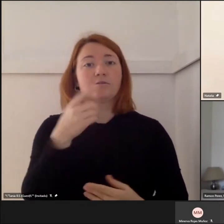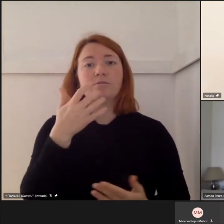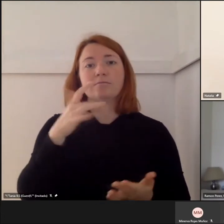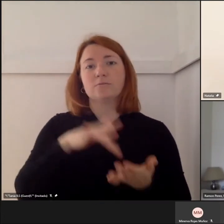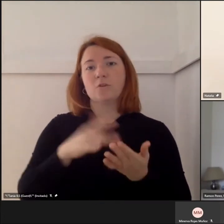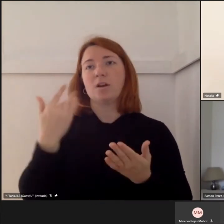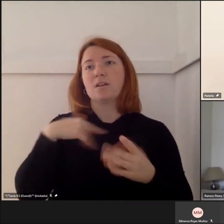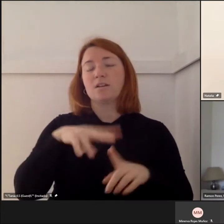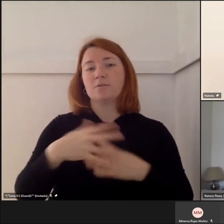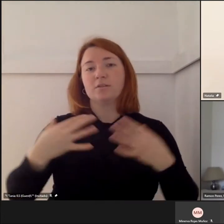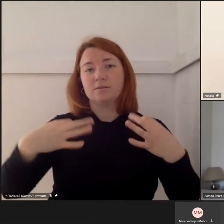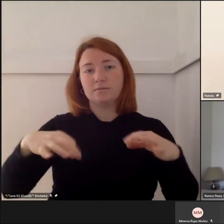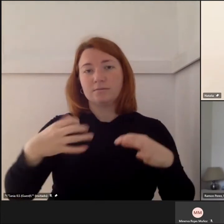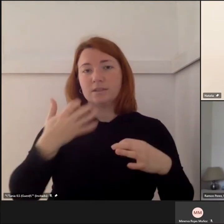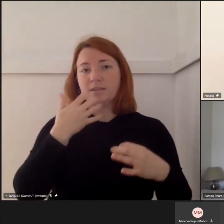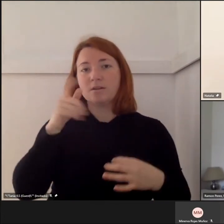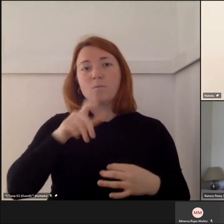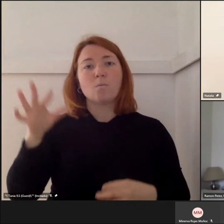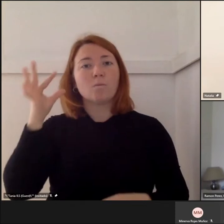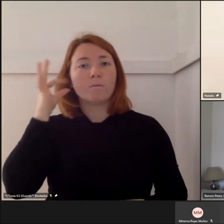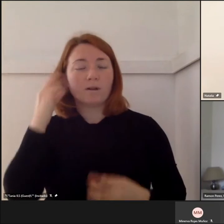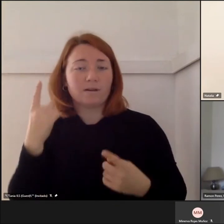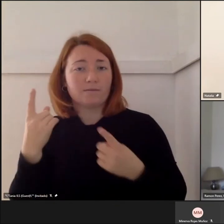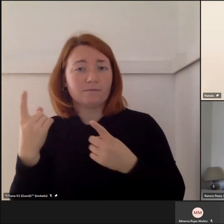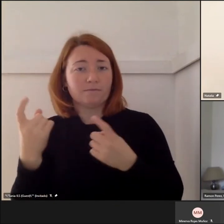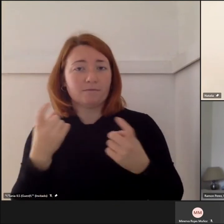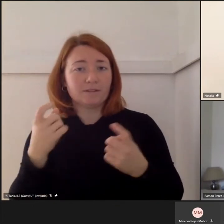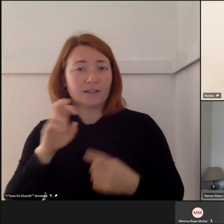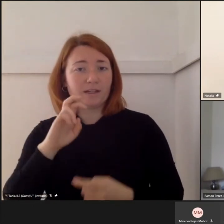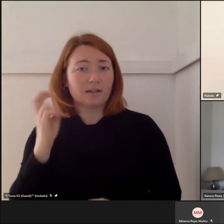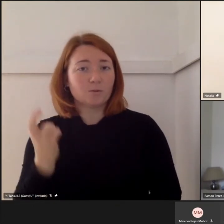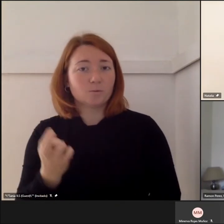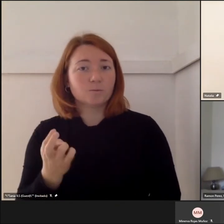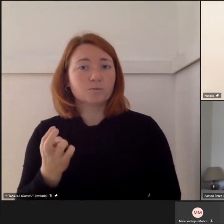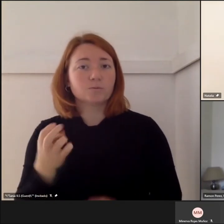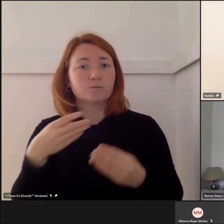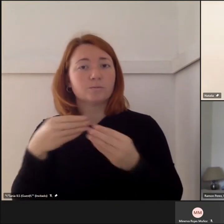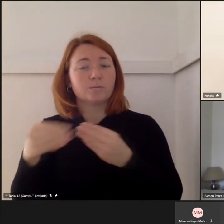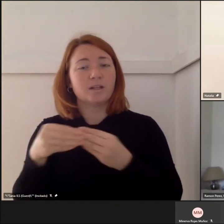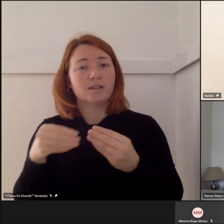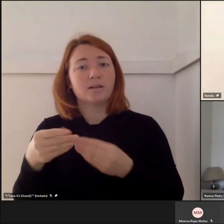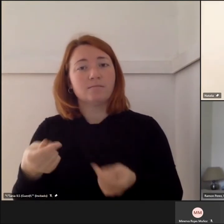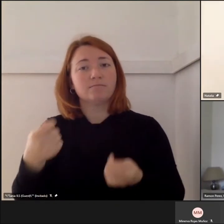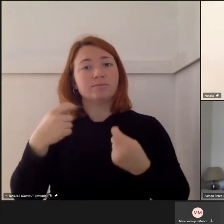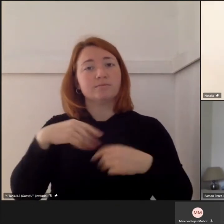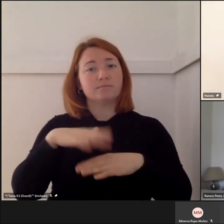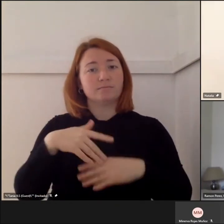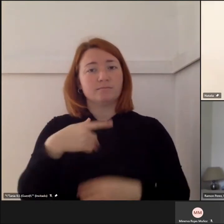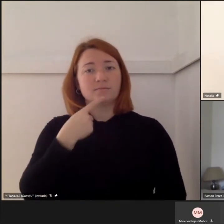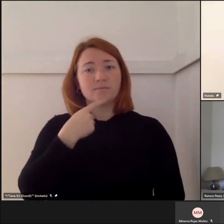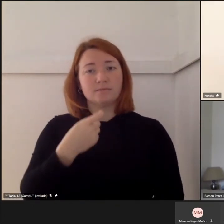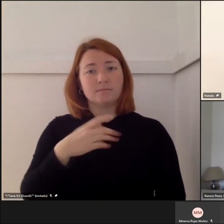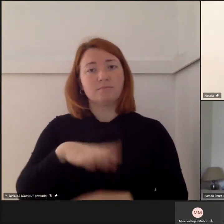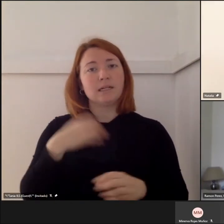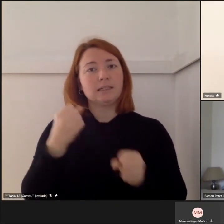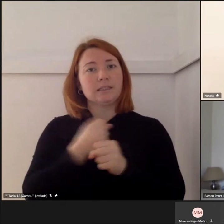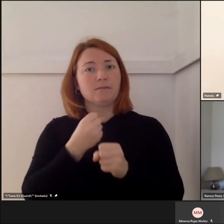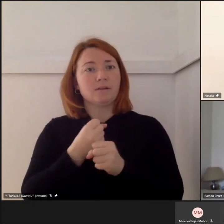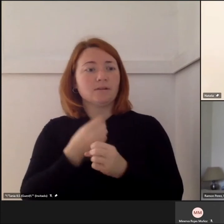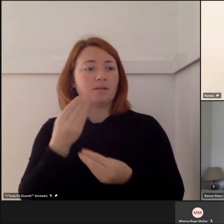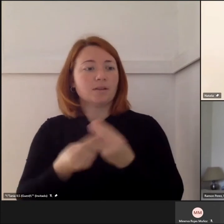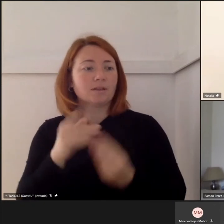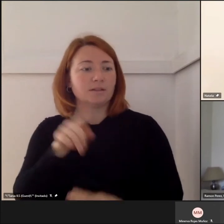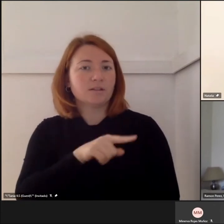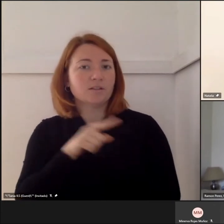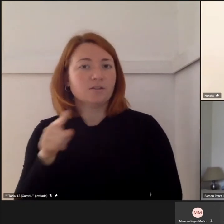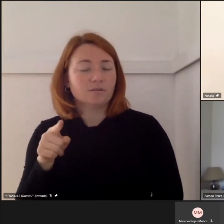dones han tingut aquestes mancances, no? Si aquesta mancança, diguem, de material s'ha traduït en dificultats per fer la feina, no? Per tant, és veritat